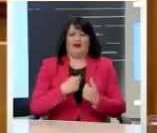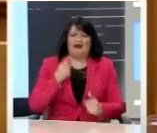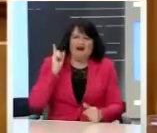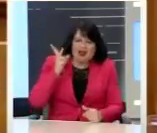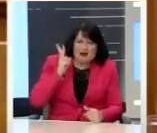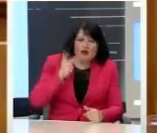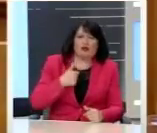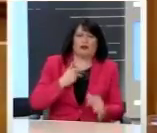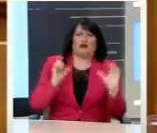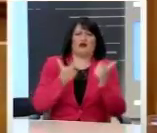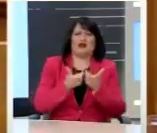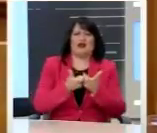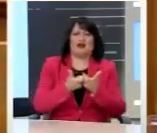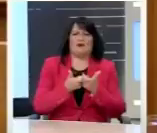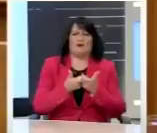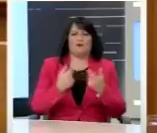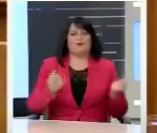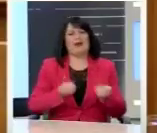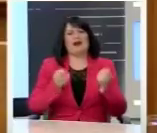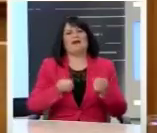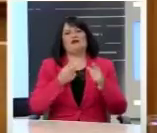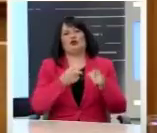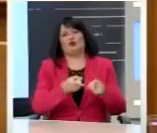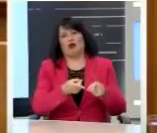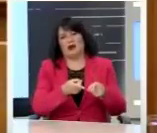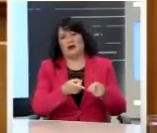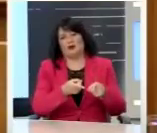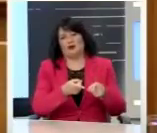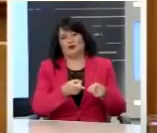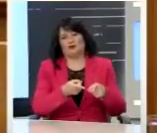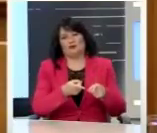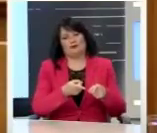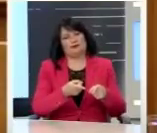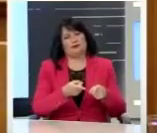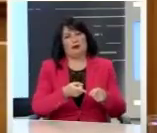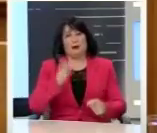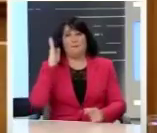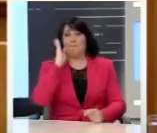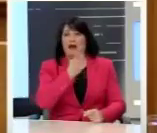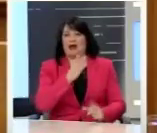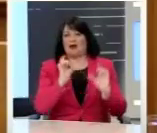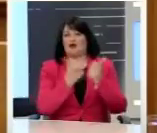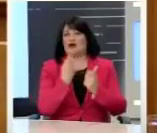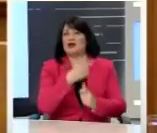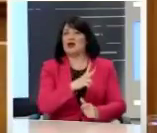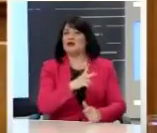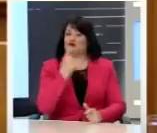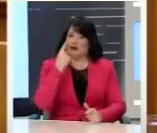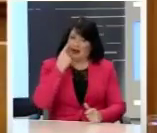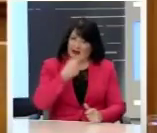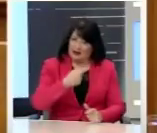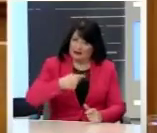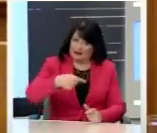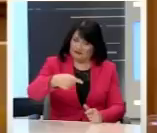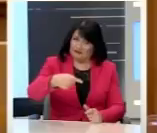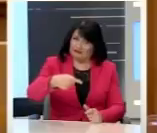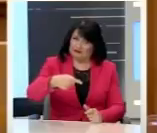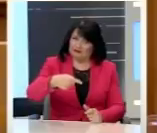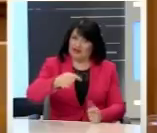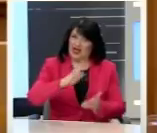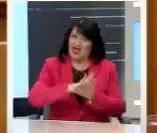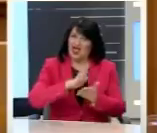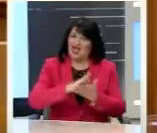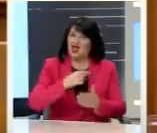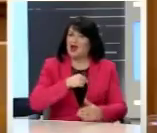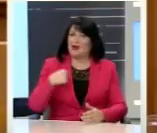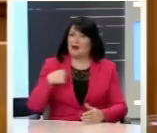τακτική, αν αύριο δεν τους κάνετε κάποιο το κέφι, θα στραφεί κατά της δικής σας οικογένειας. Διότι αυτοί